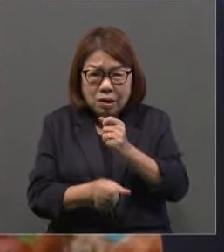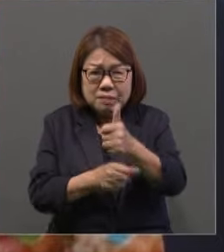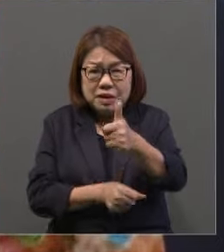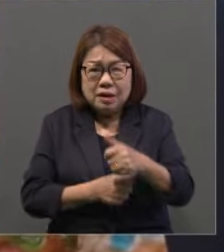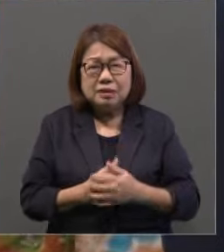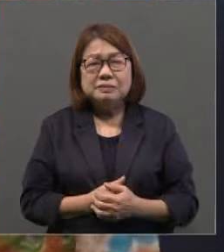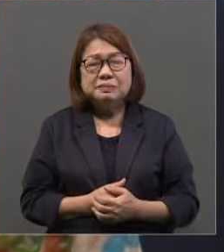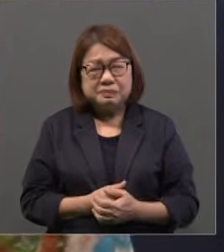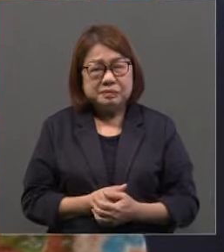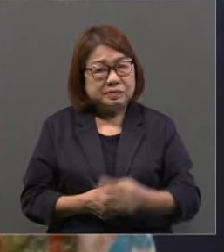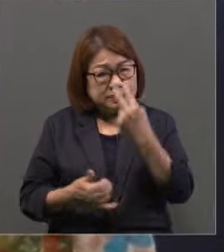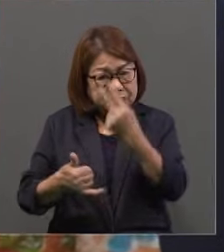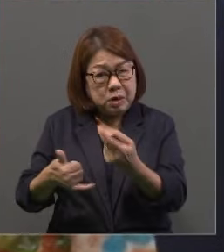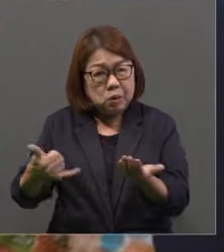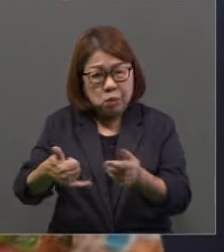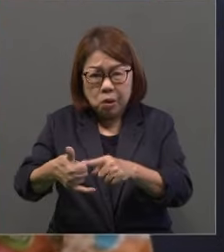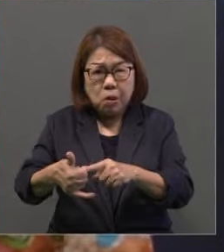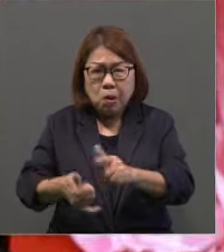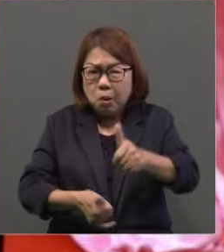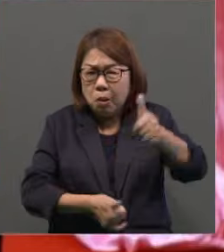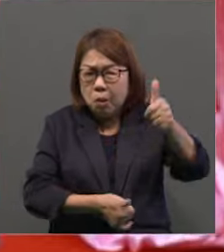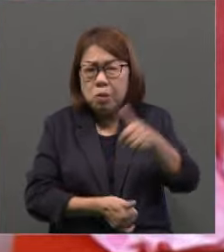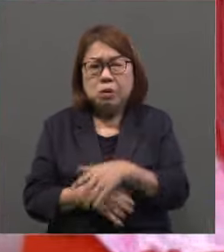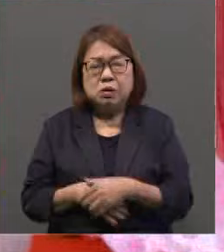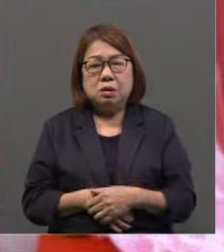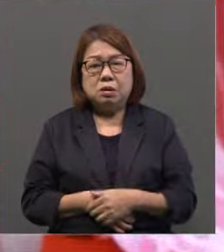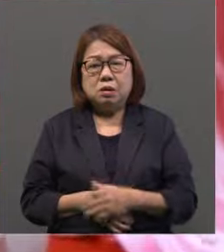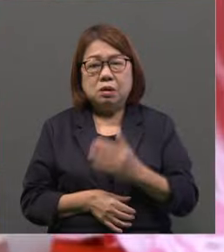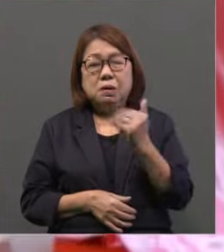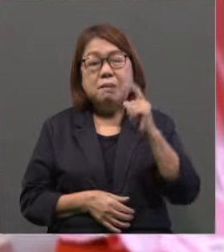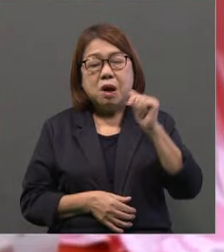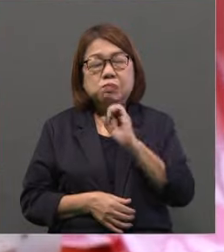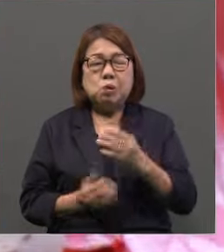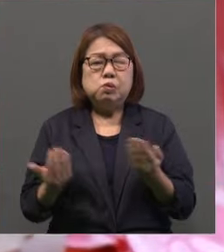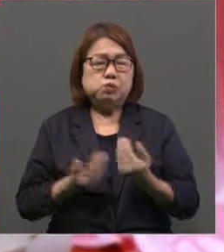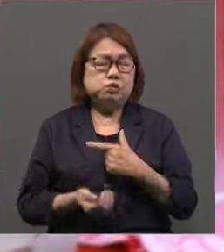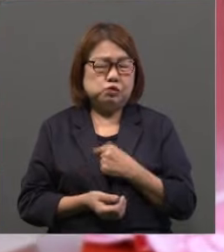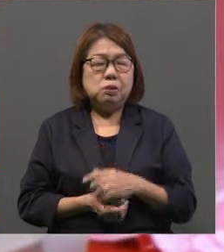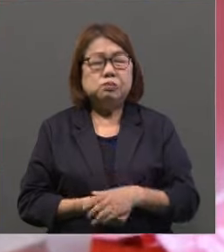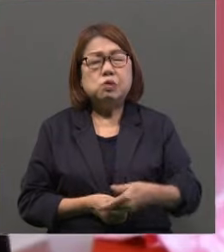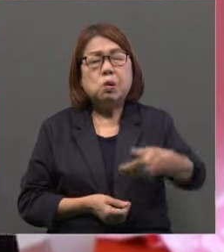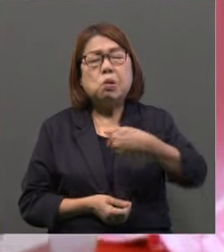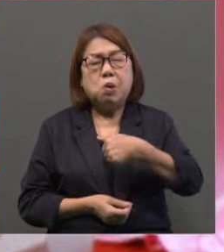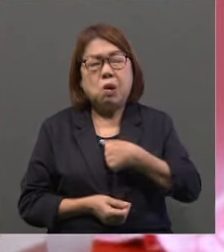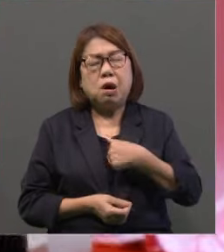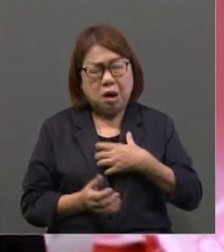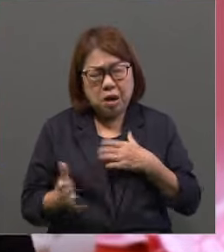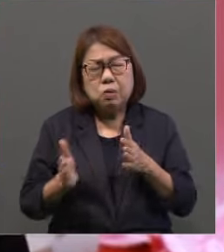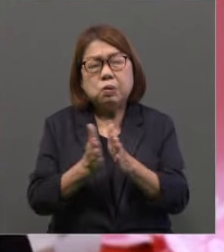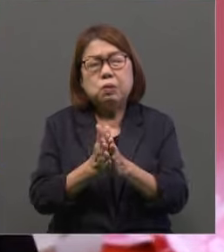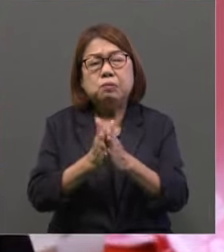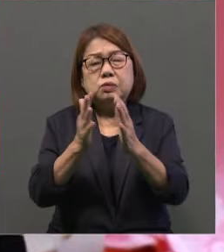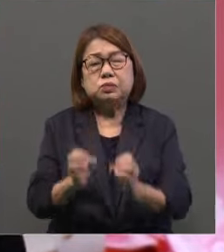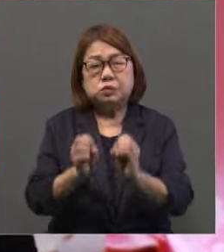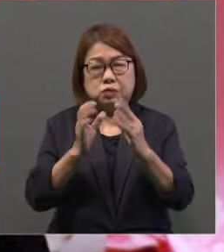แบบศักยภาพคือแบบเกินตัวกันทุกคนเลยค่ะ เพราะว่าเขาชอบค่ะเขาเป็นคนขอที่จะมาร่วมกิจกรรมกับคุณครูเ